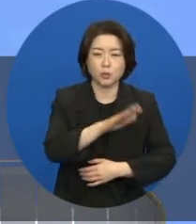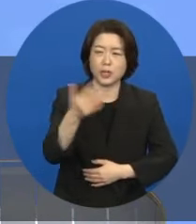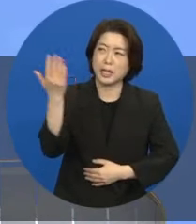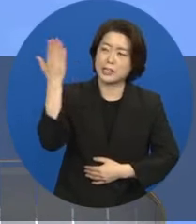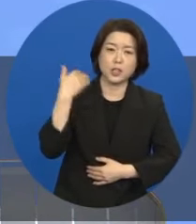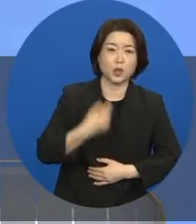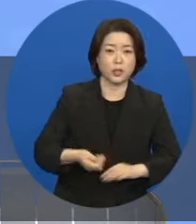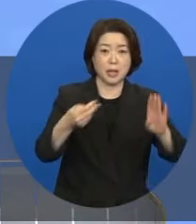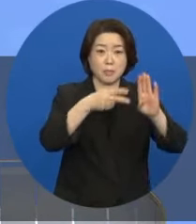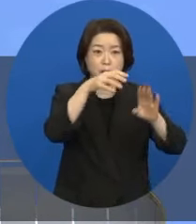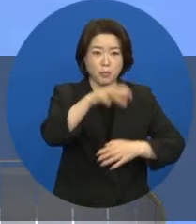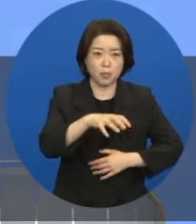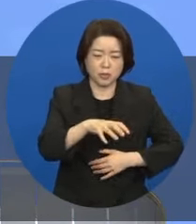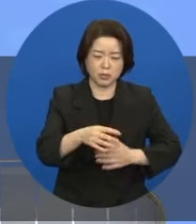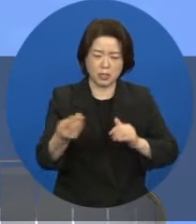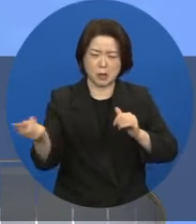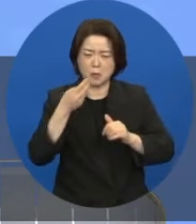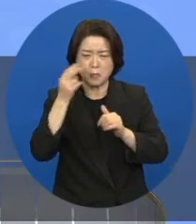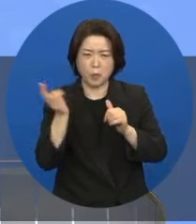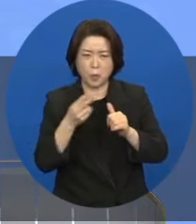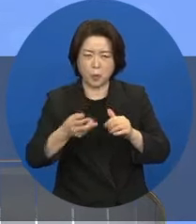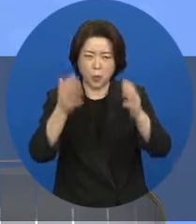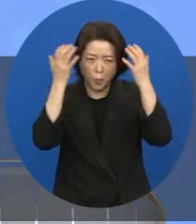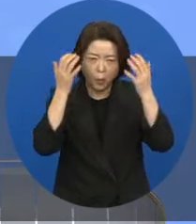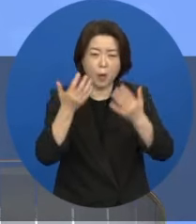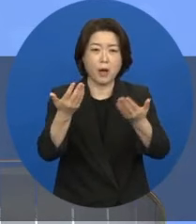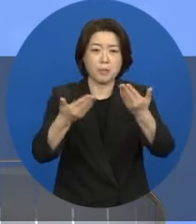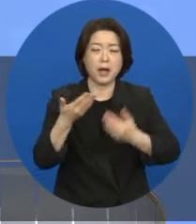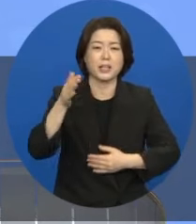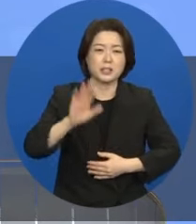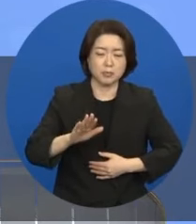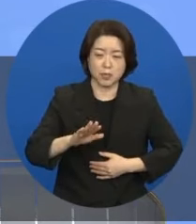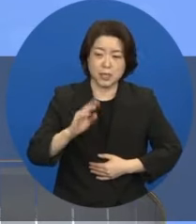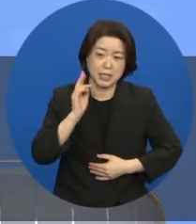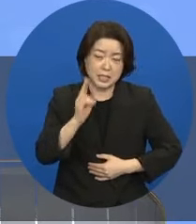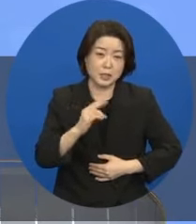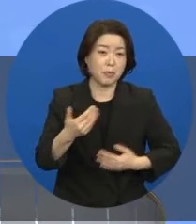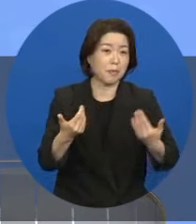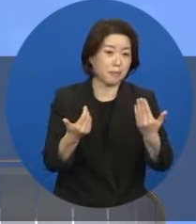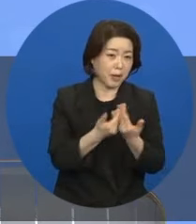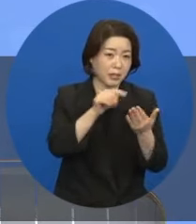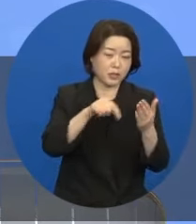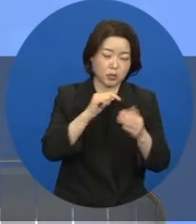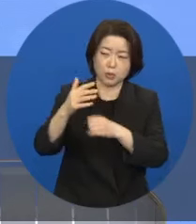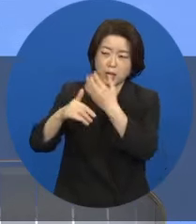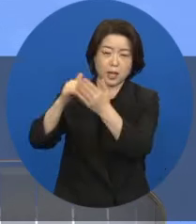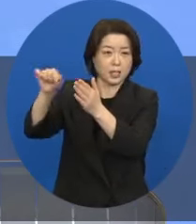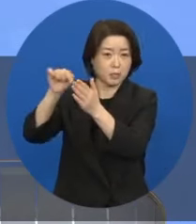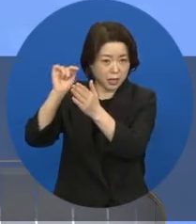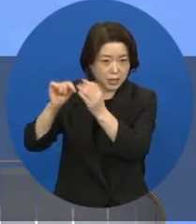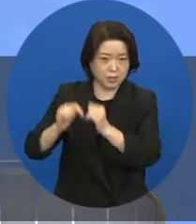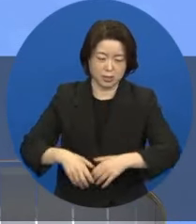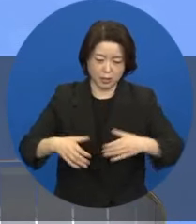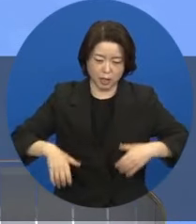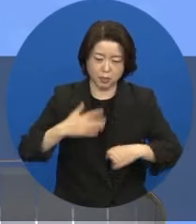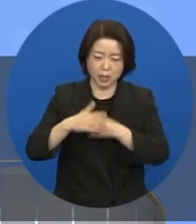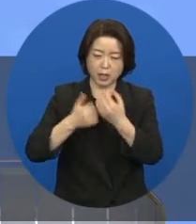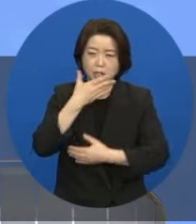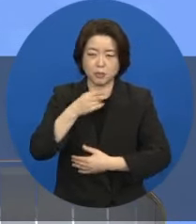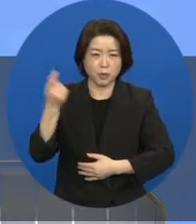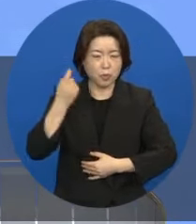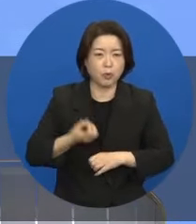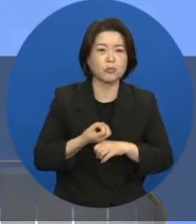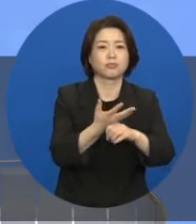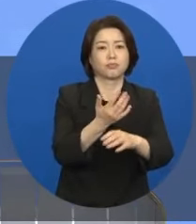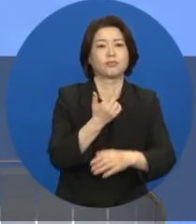고난과 모욕을 당하였으나 심한 반대 속에서도 하나님 안에서 담대하게 하나님의 복음을 여러분에게 전하였습니다